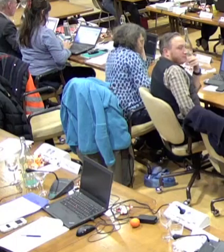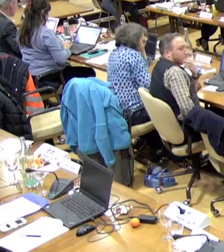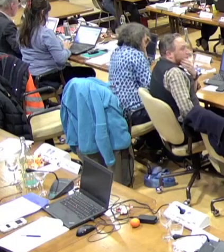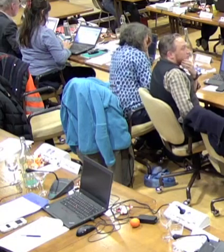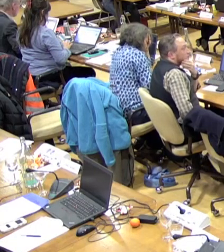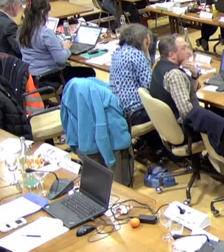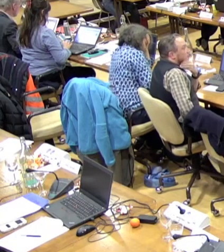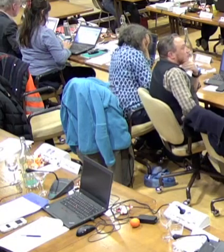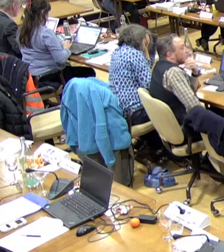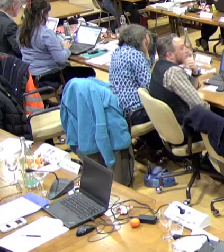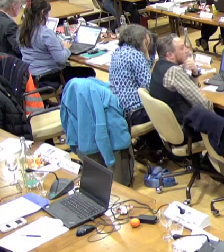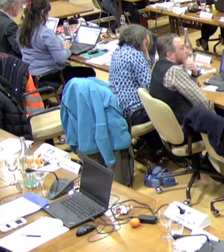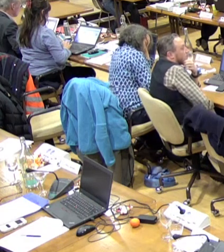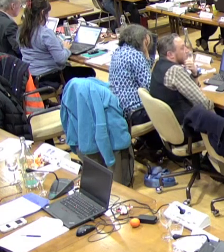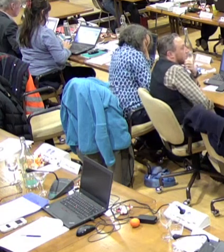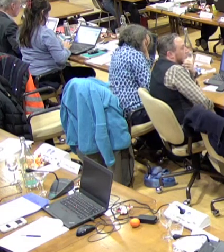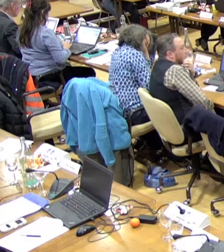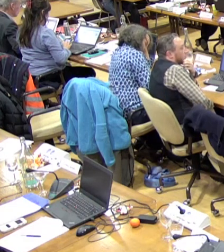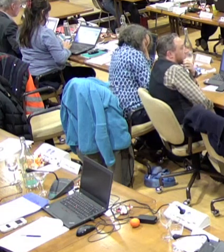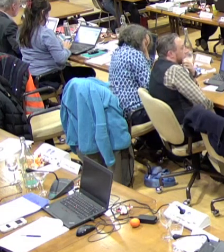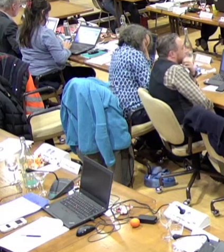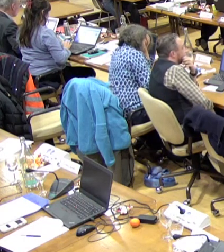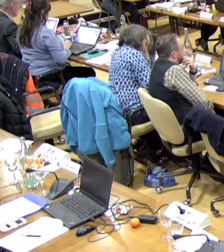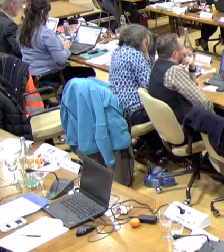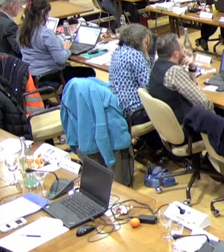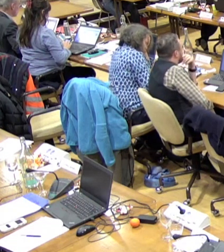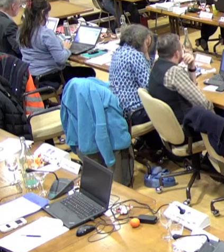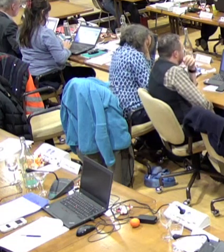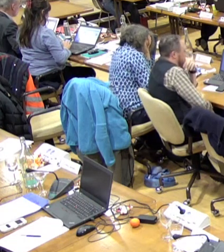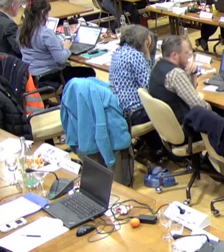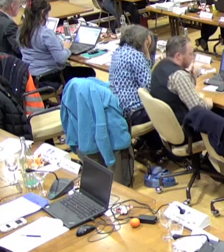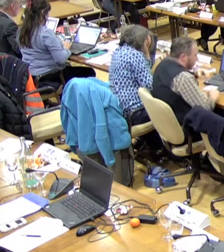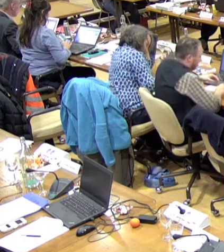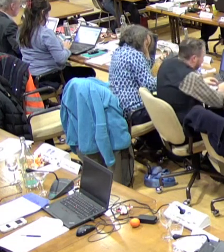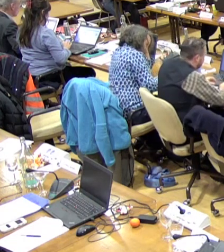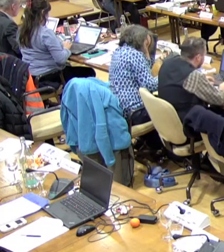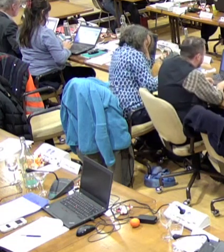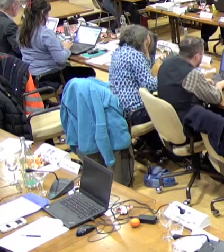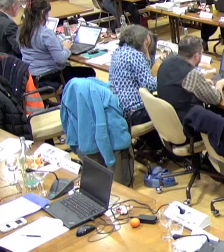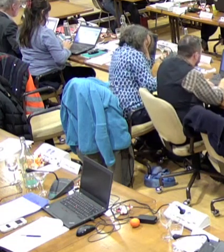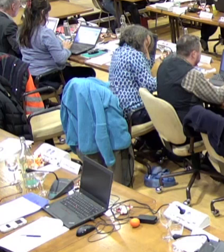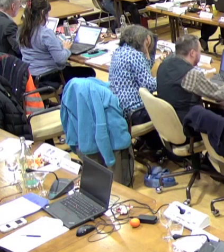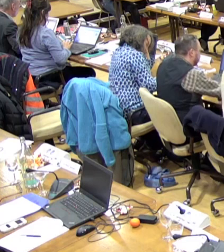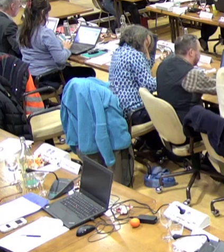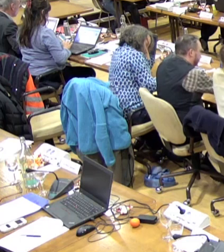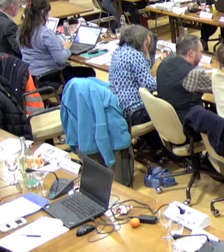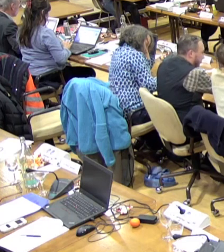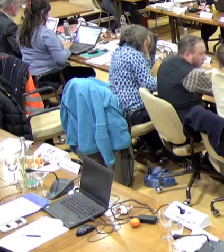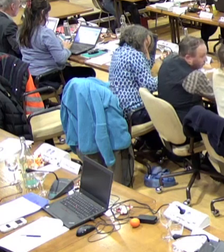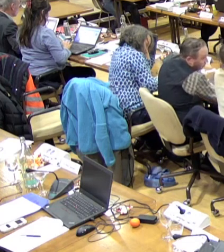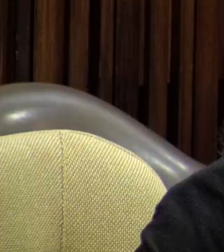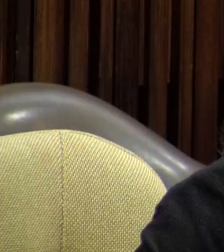explications ne vont pas vraiment nous convaincre ce projet est apparu il ya à peu près un an mars